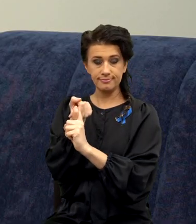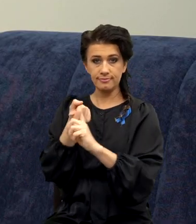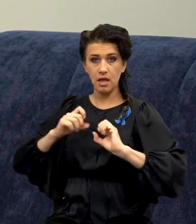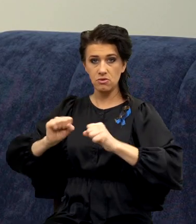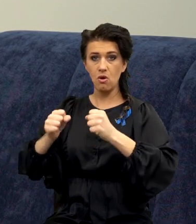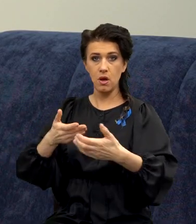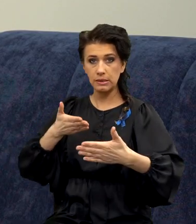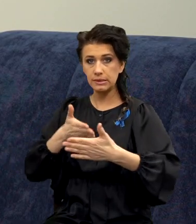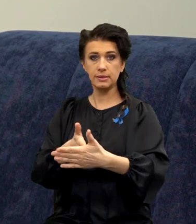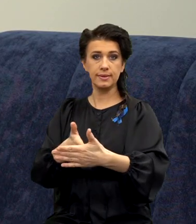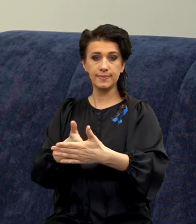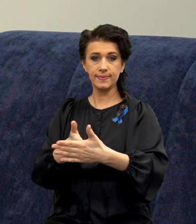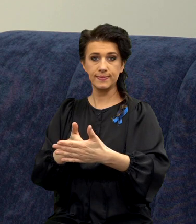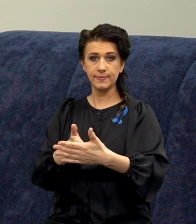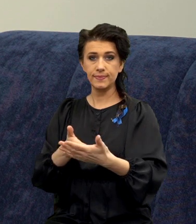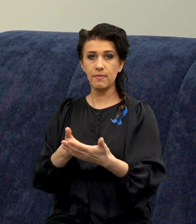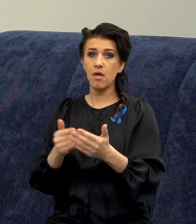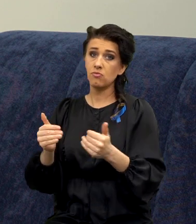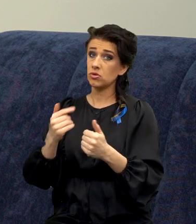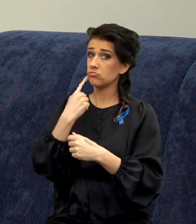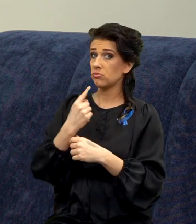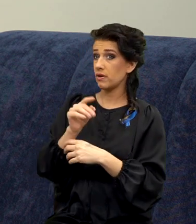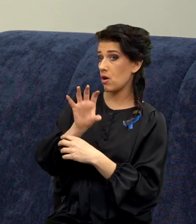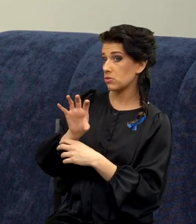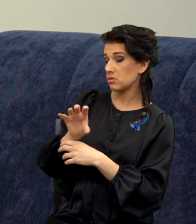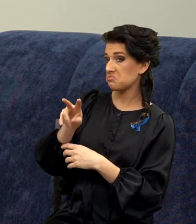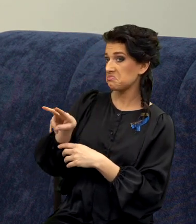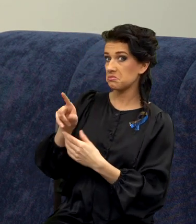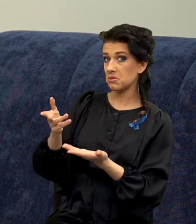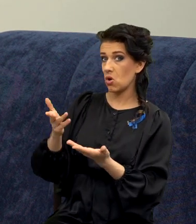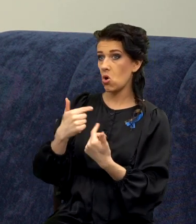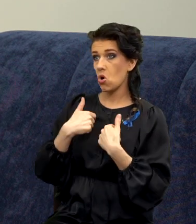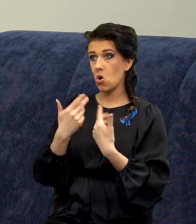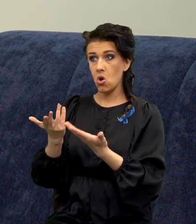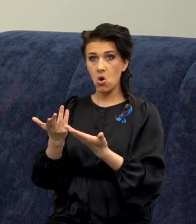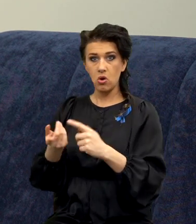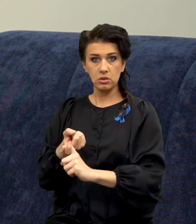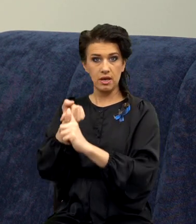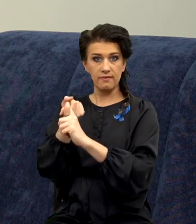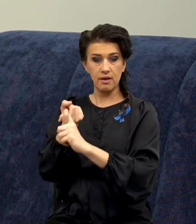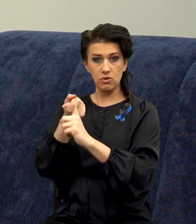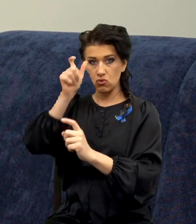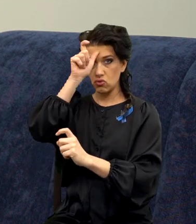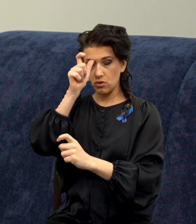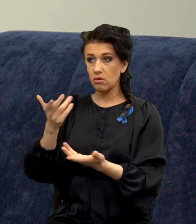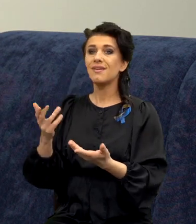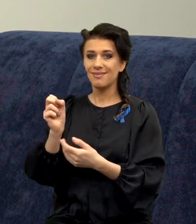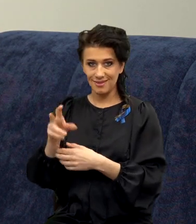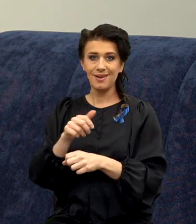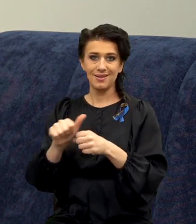Tak nieadekwatnie wydawałoby nam się z boku, no ale mamy też taki atawistyczny mechanizm stuporu,